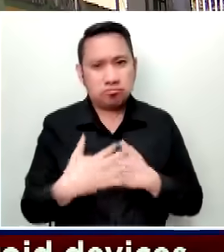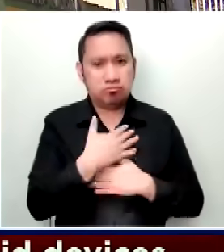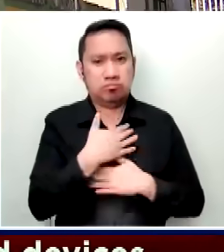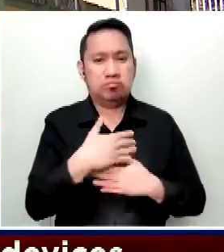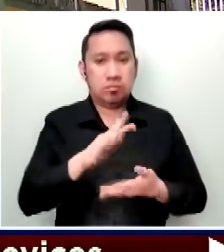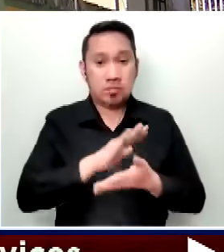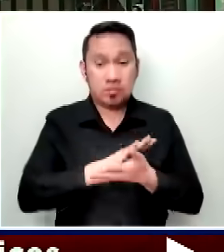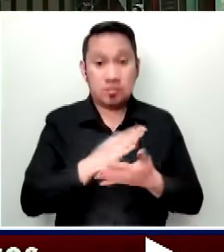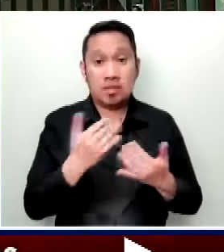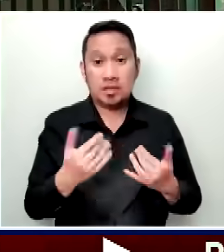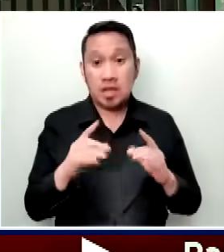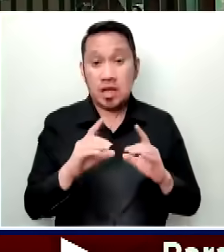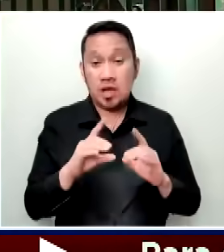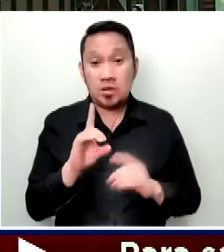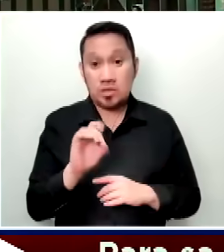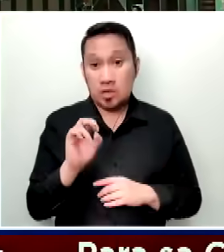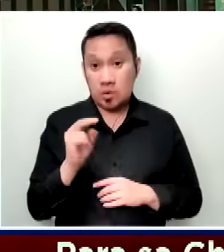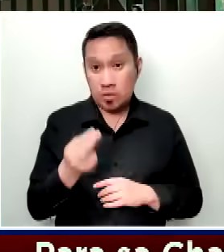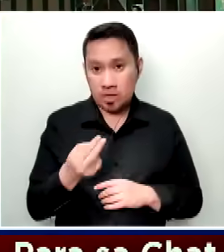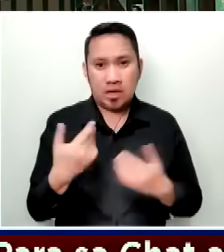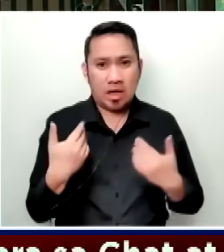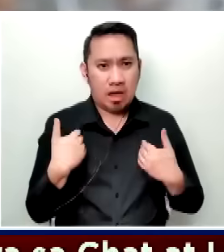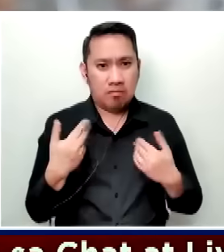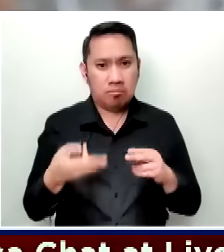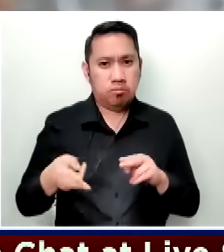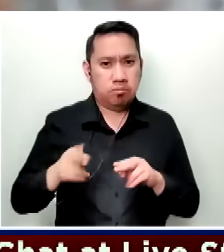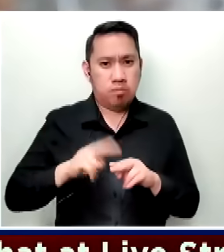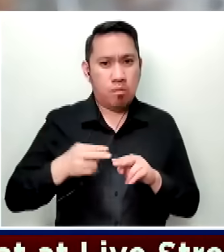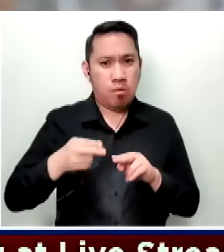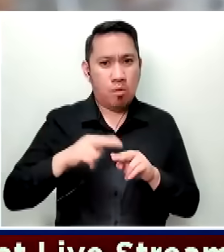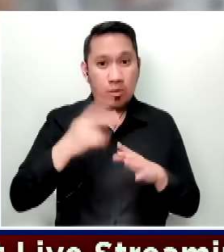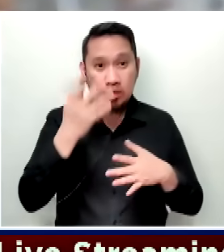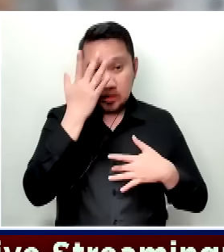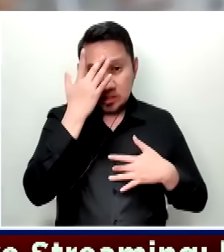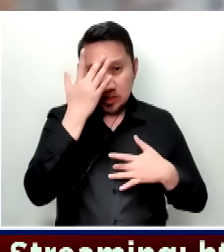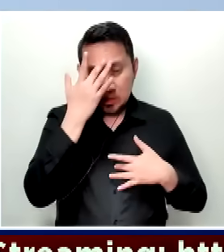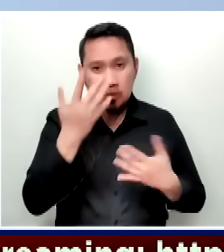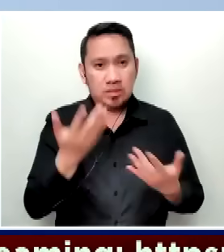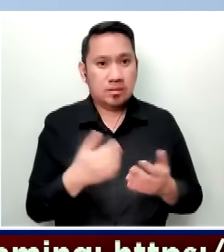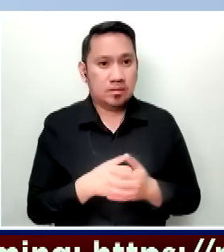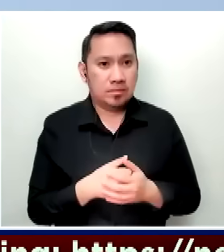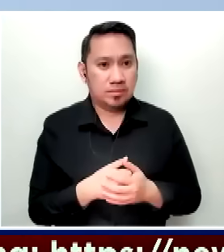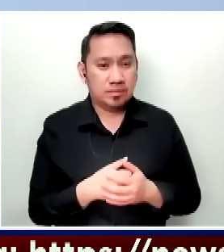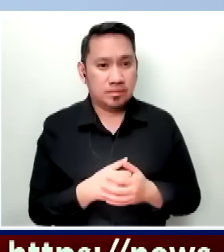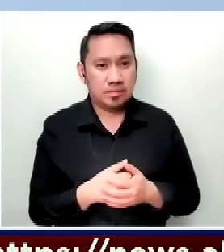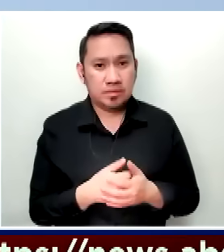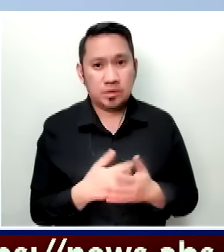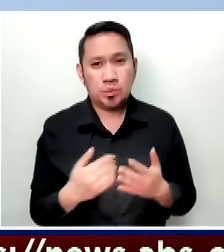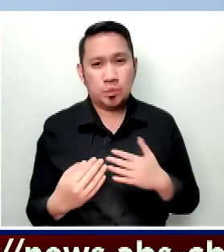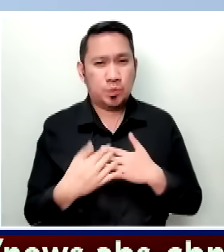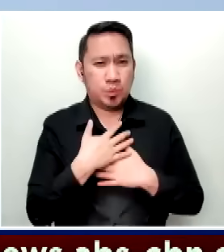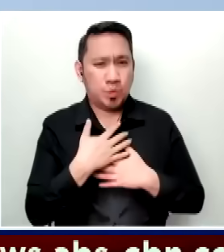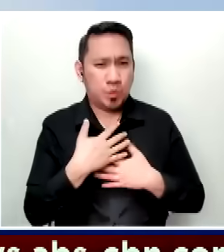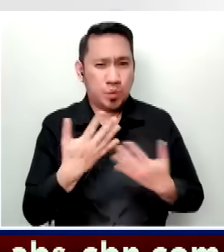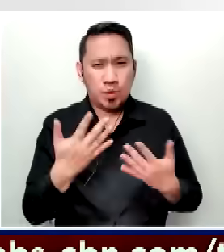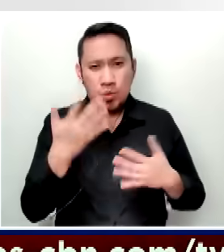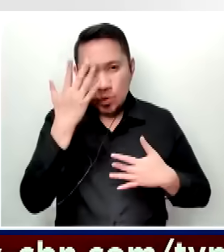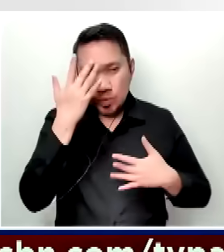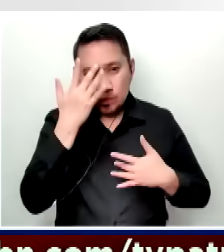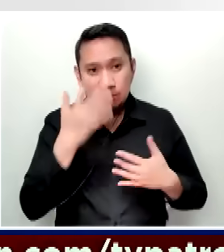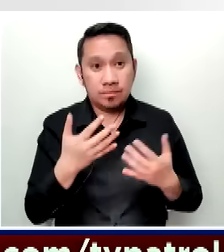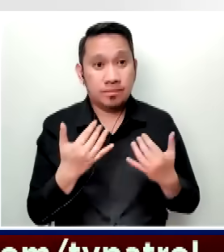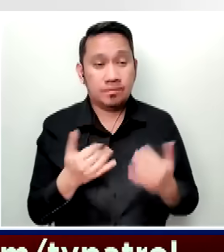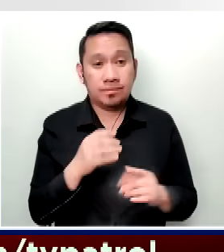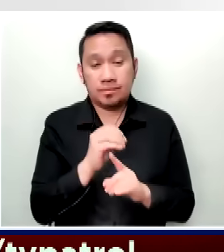ang Department of Health ng pagdami ng mga nagkasakit ng influenza-like illness o malatrang kasong sakit. As of